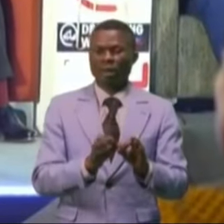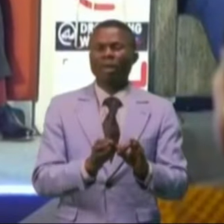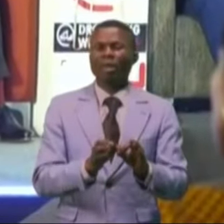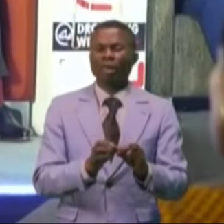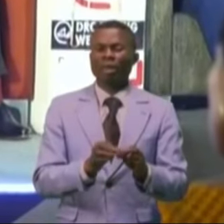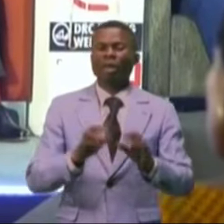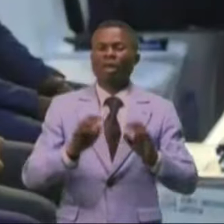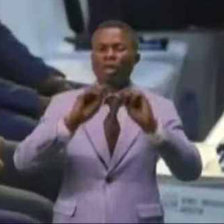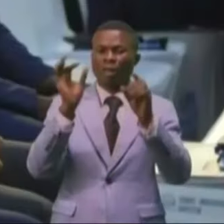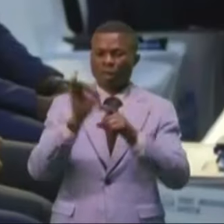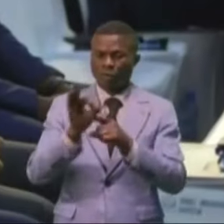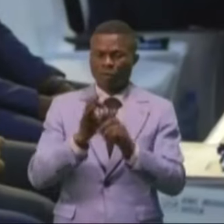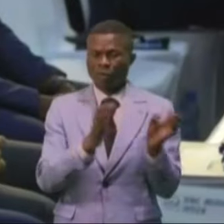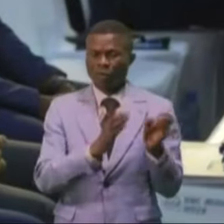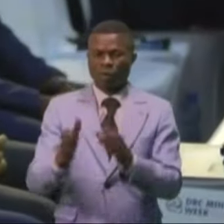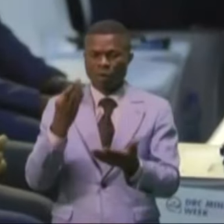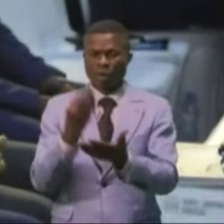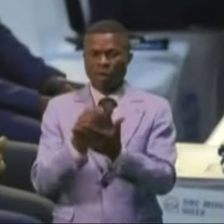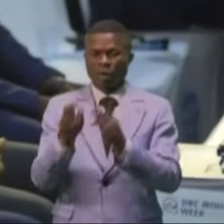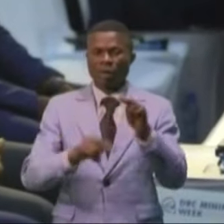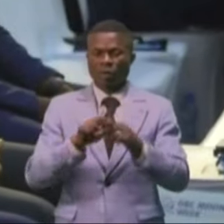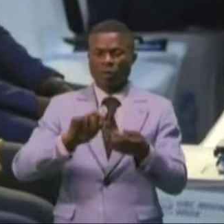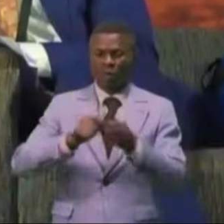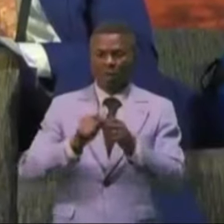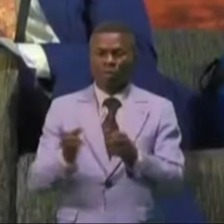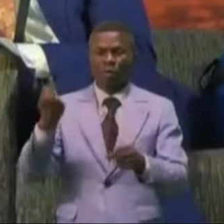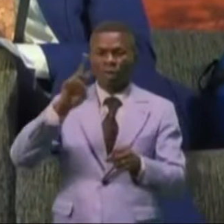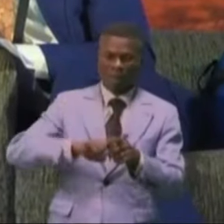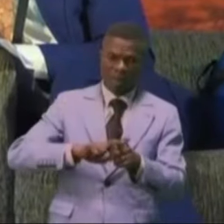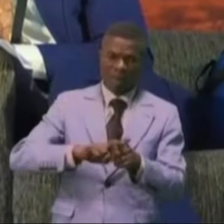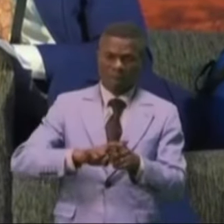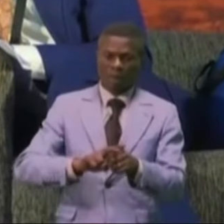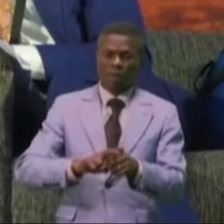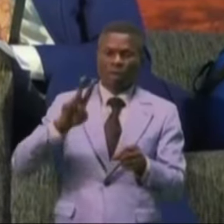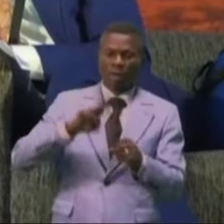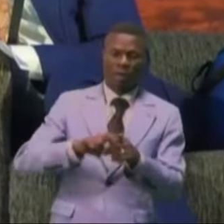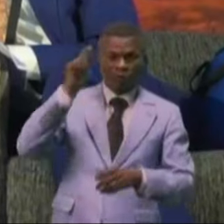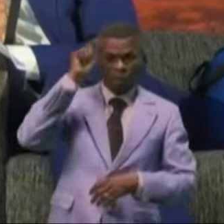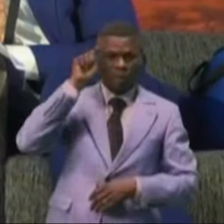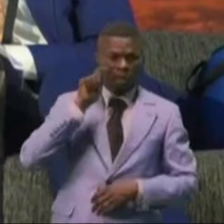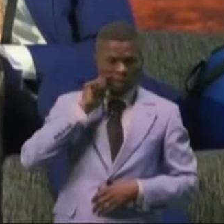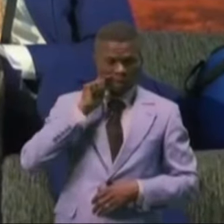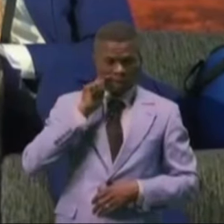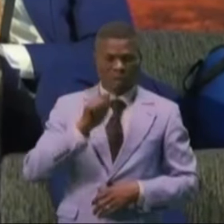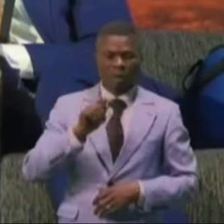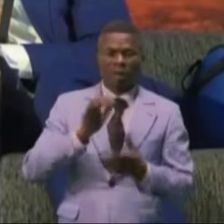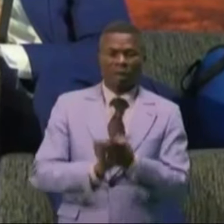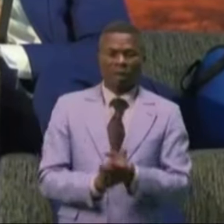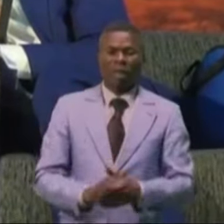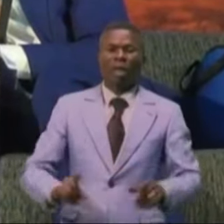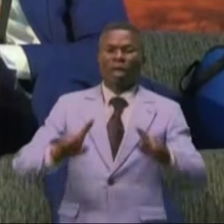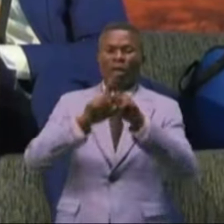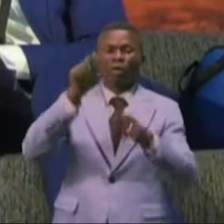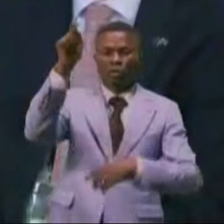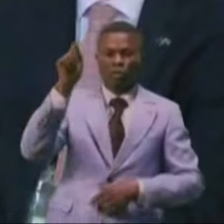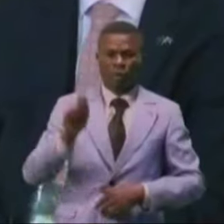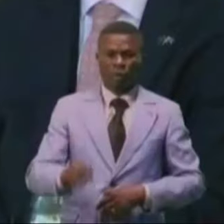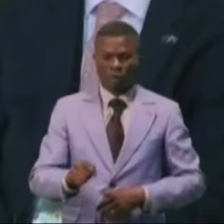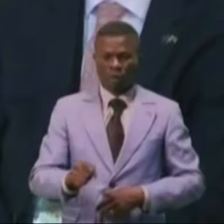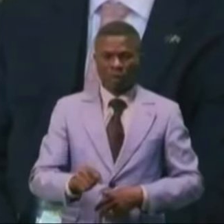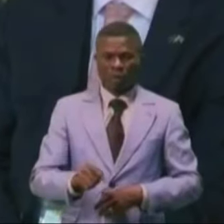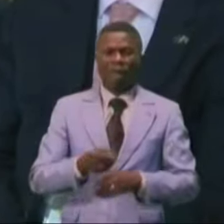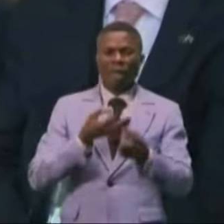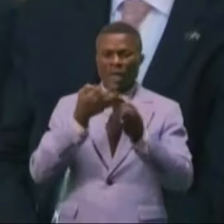panel qui a permis au Fonds national des réparations des victimes des violences sexuelles et celles liées aux conflits armés de brosser de